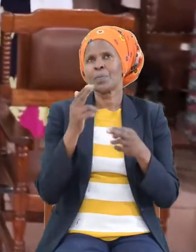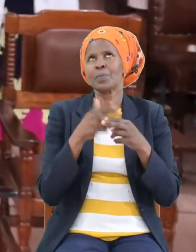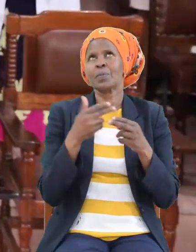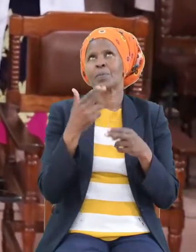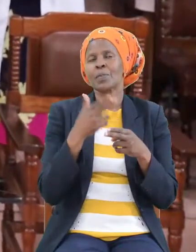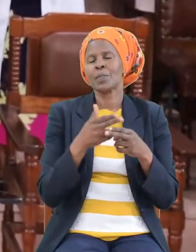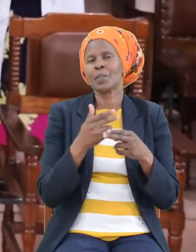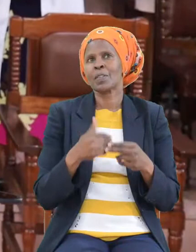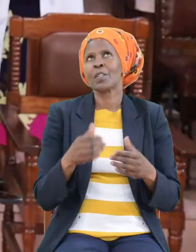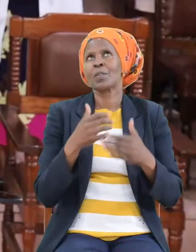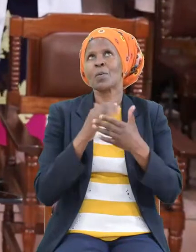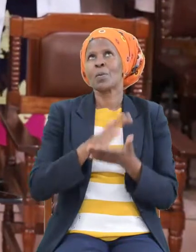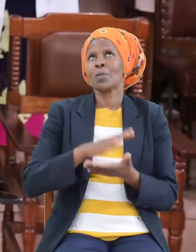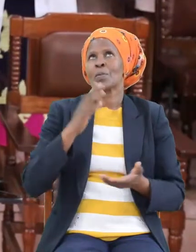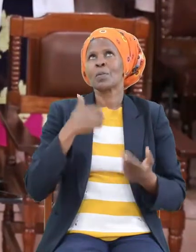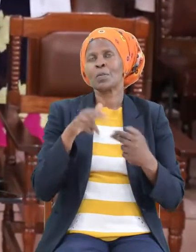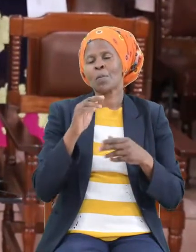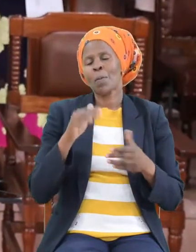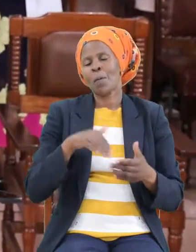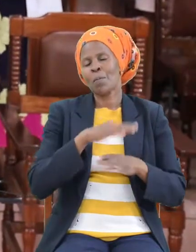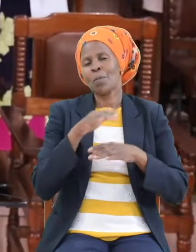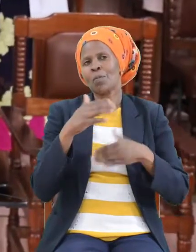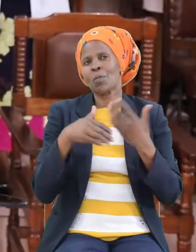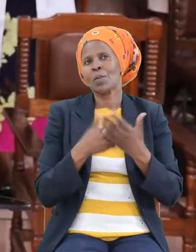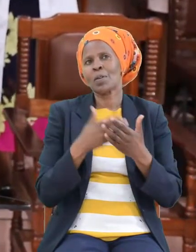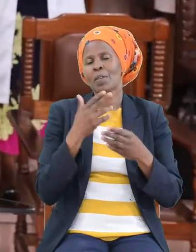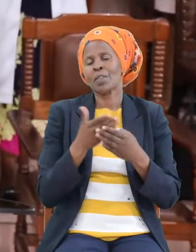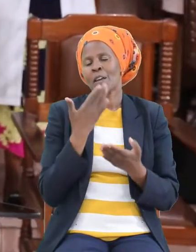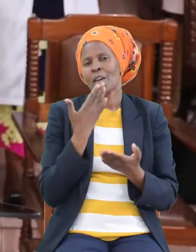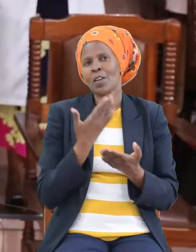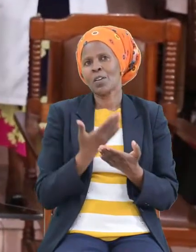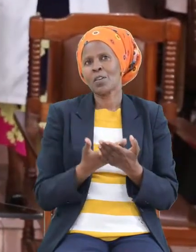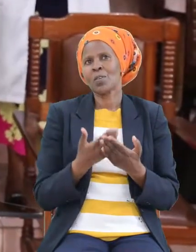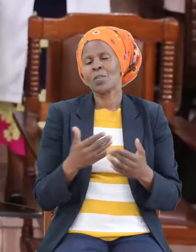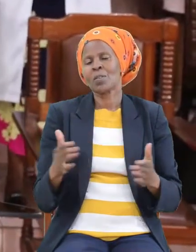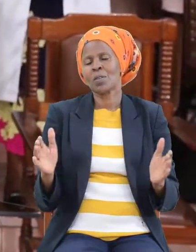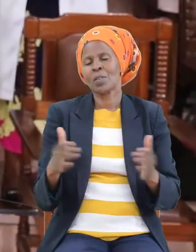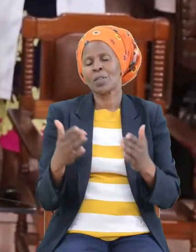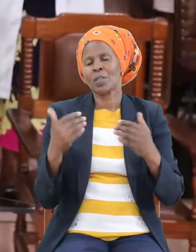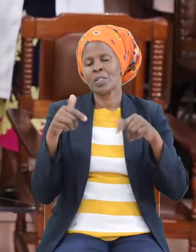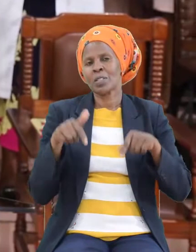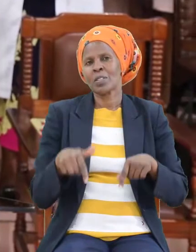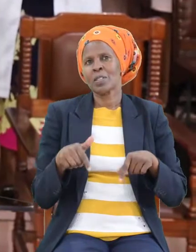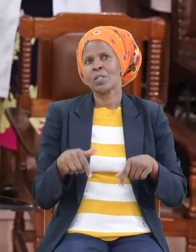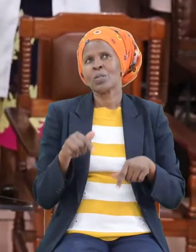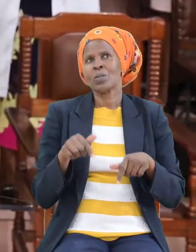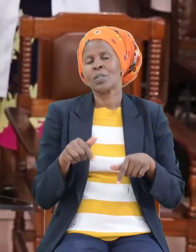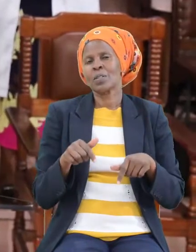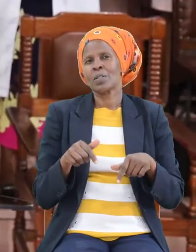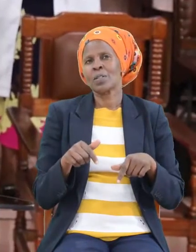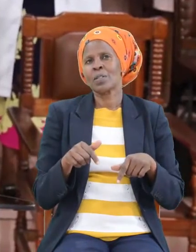ambalo limetukuka kuliko majina yote. Ni asanti Mungu kwa kutuleta katika ibada ya siku ya